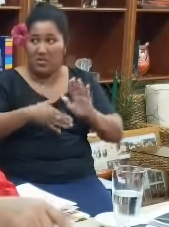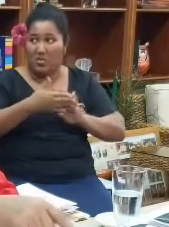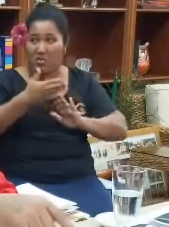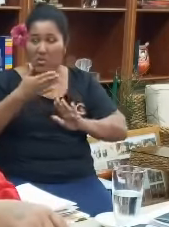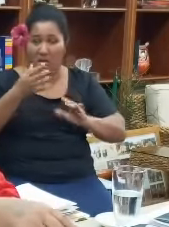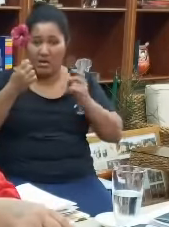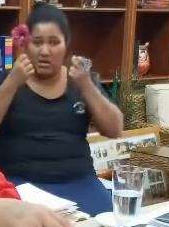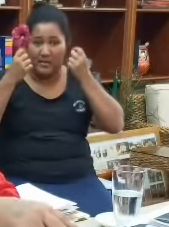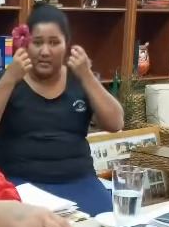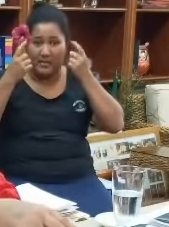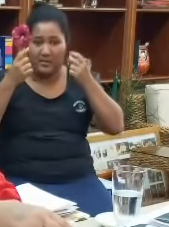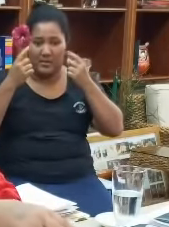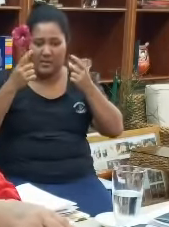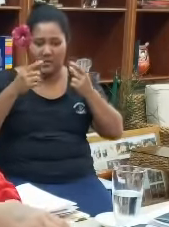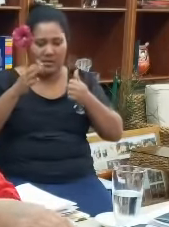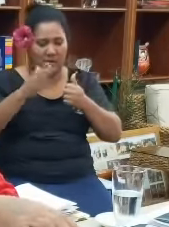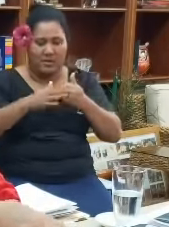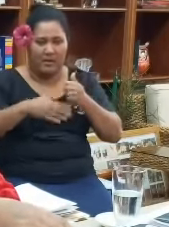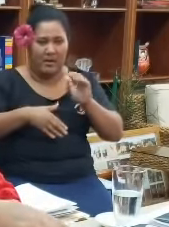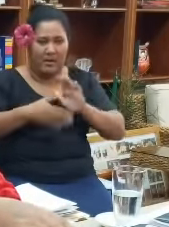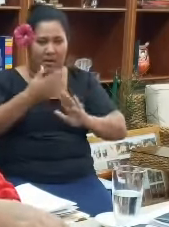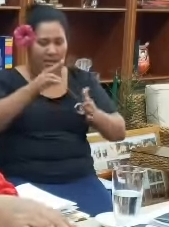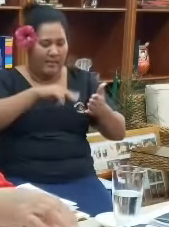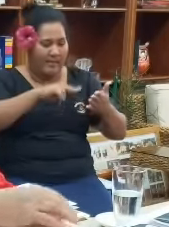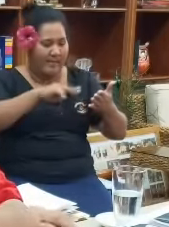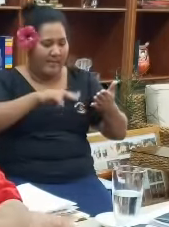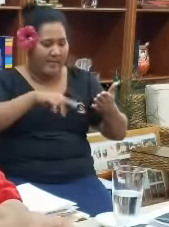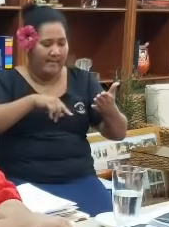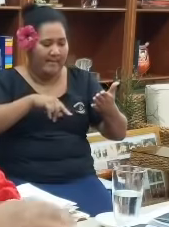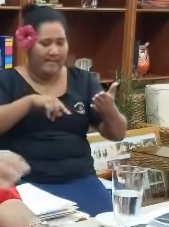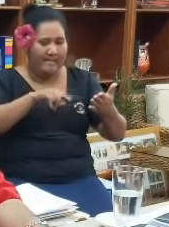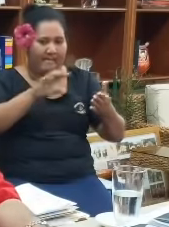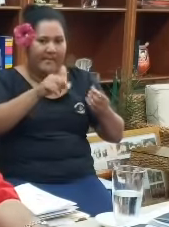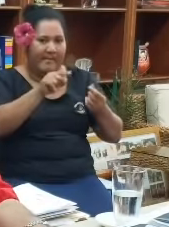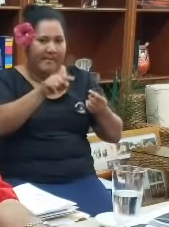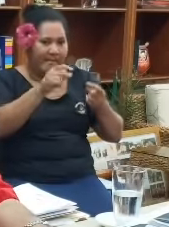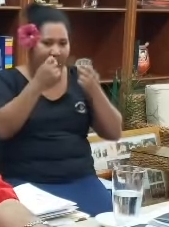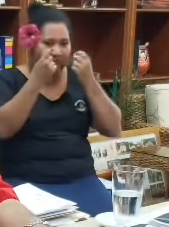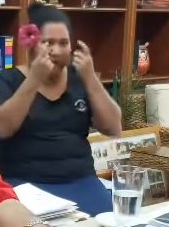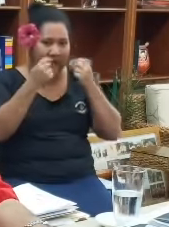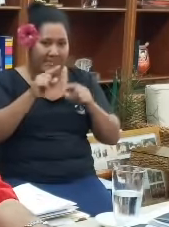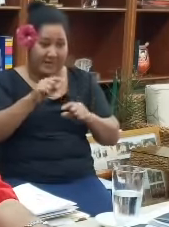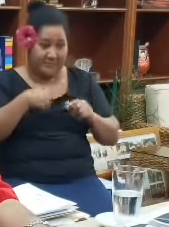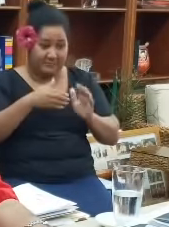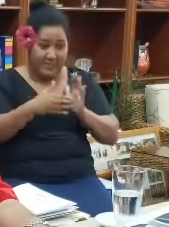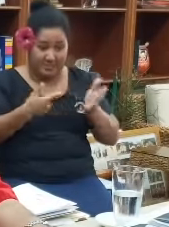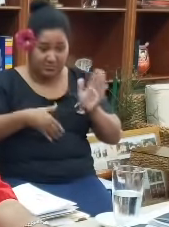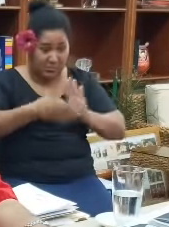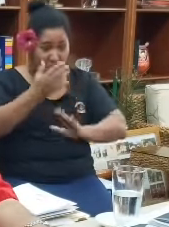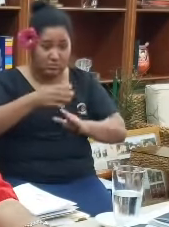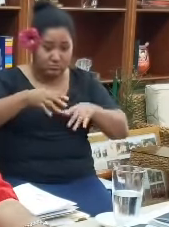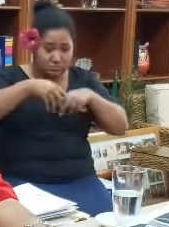ele o fe ka me ya ole mam la mai Il est là, tu n'es là, tu savais.